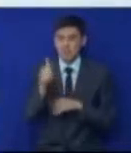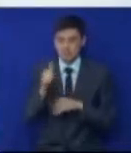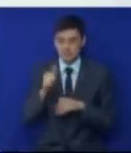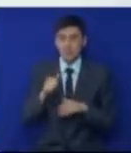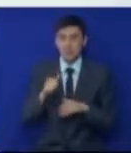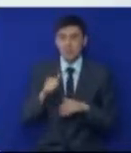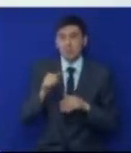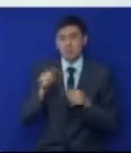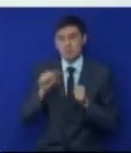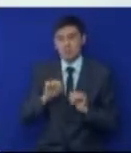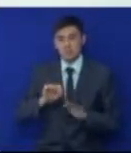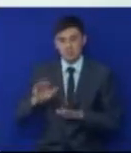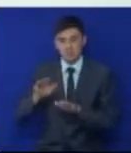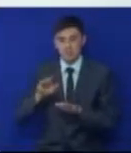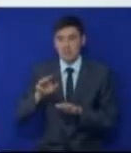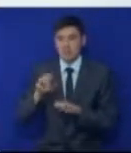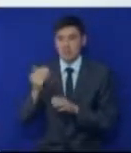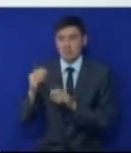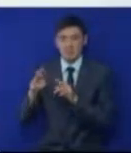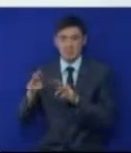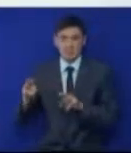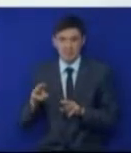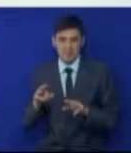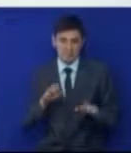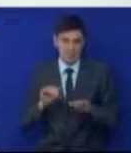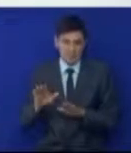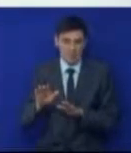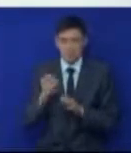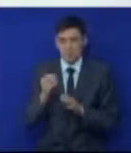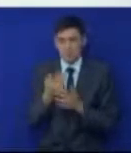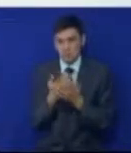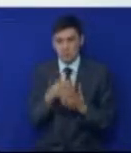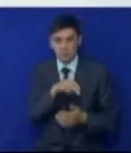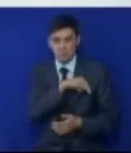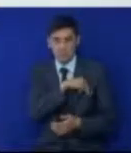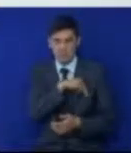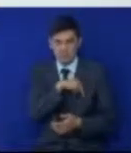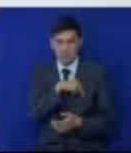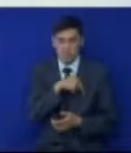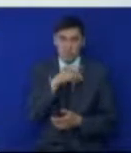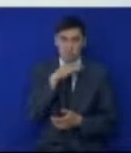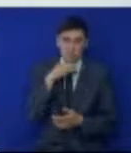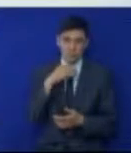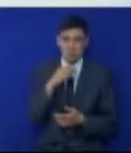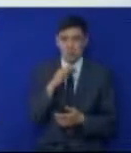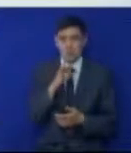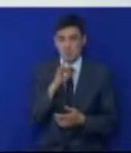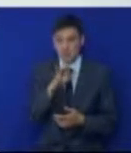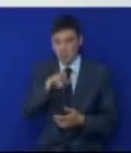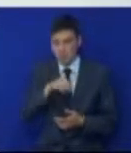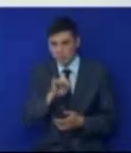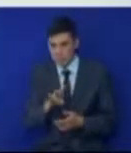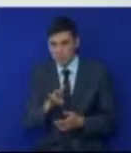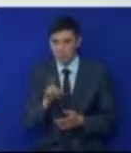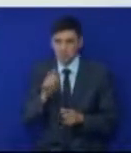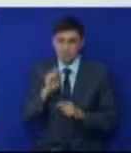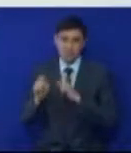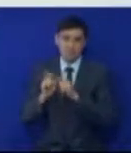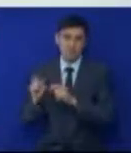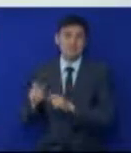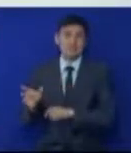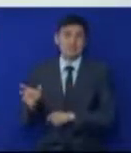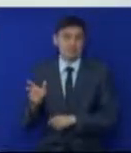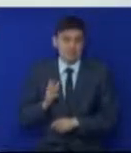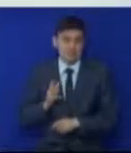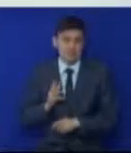болған. Еңбегі бағаланып, 2 мәрте Ленин, 4 мәрте еңбек қызыл ту, құрмет белгісі ордендерімен марапатталған. Қоғам